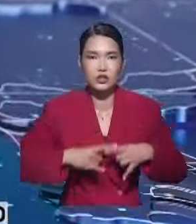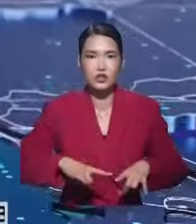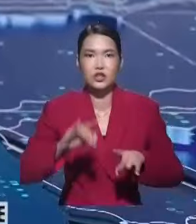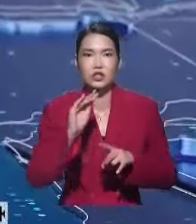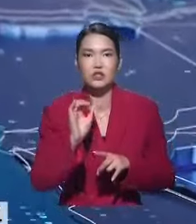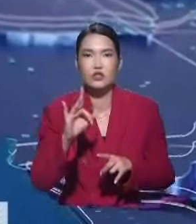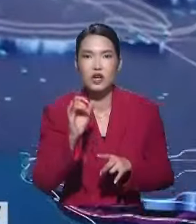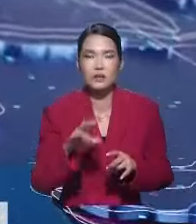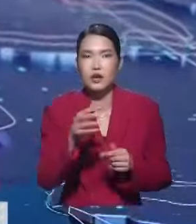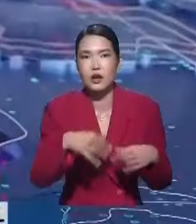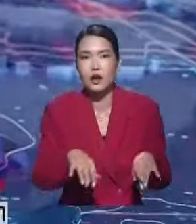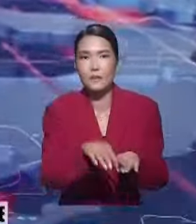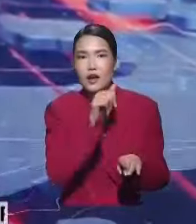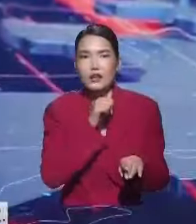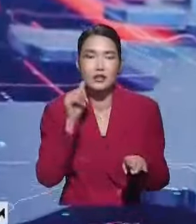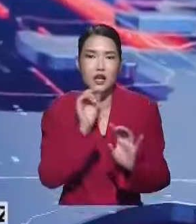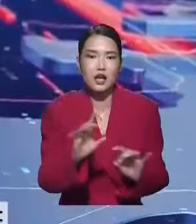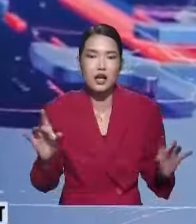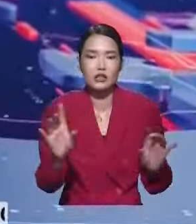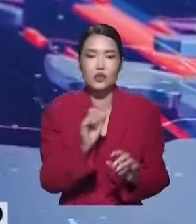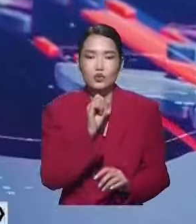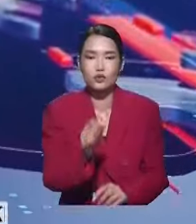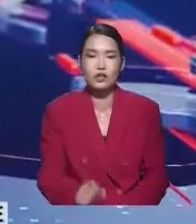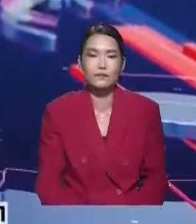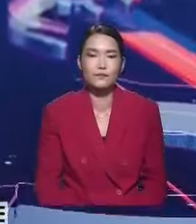рождением Женибека покрыта тайной, рассказывает журналист.